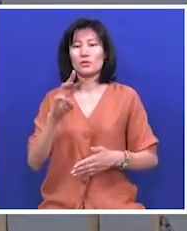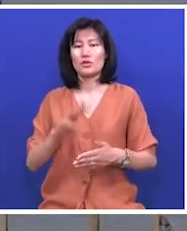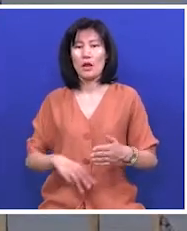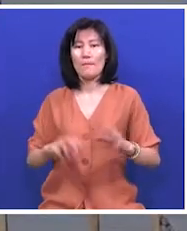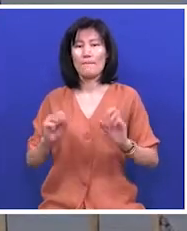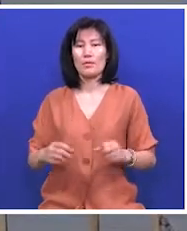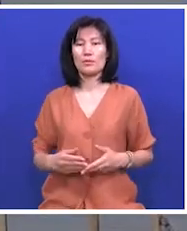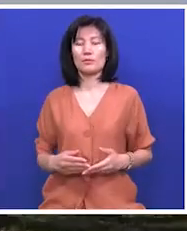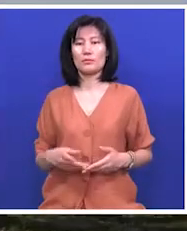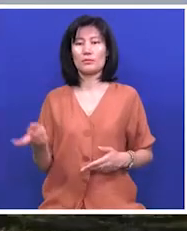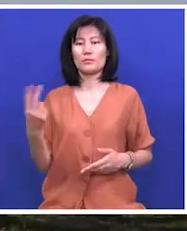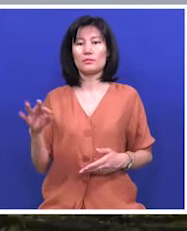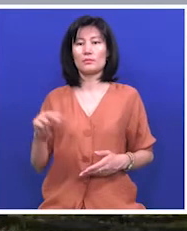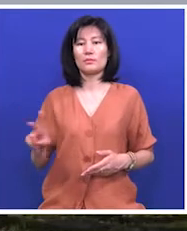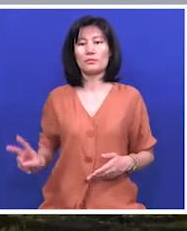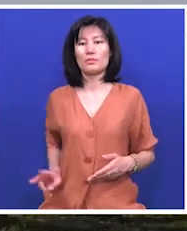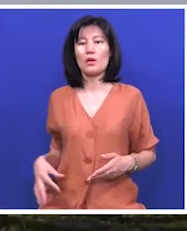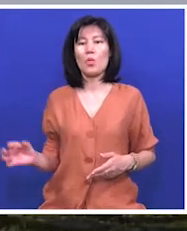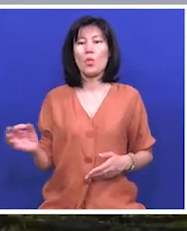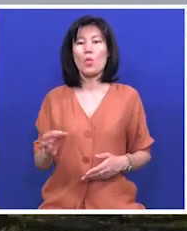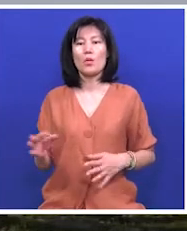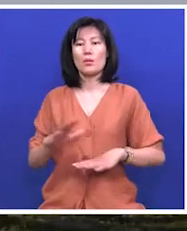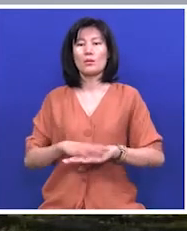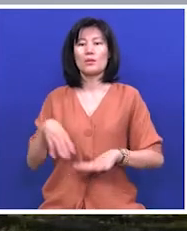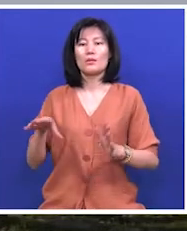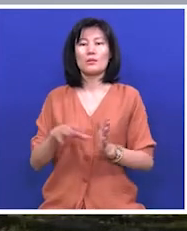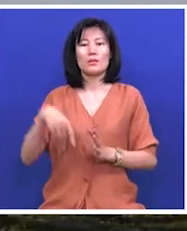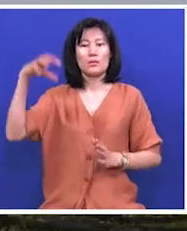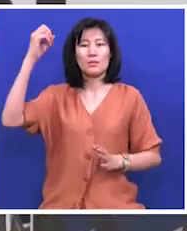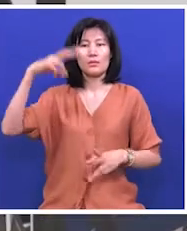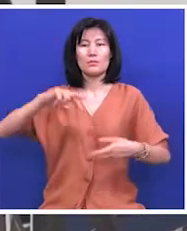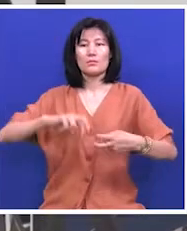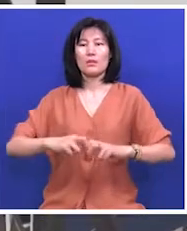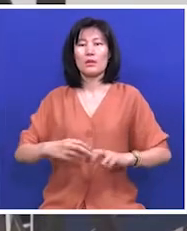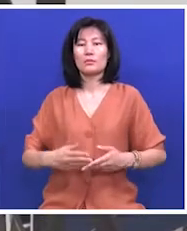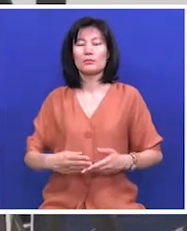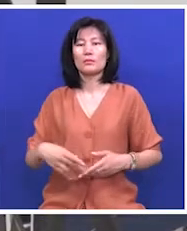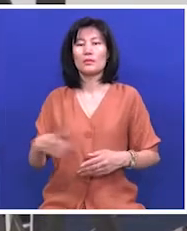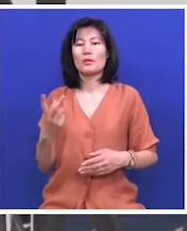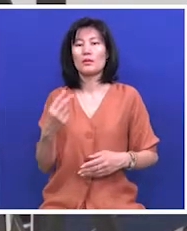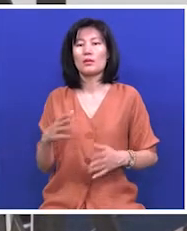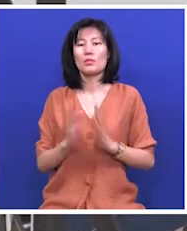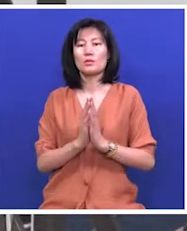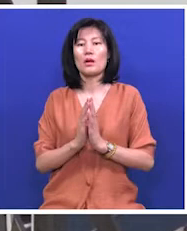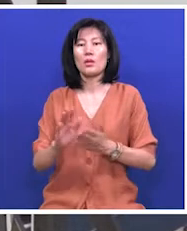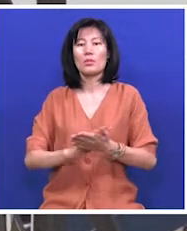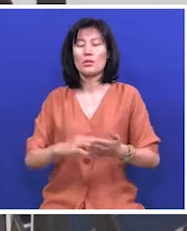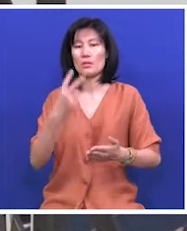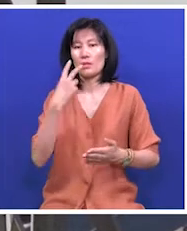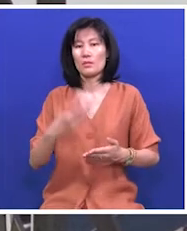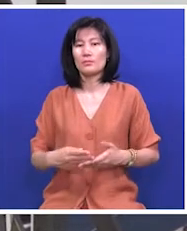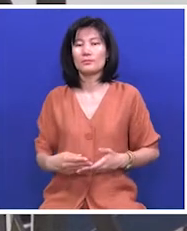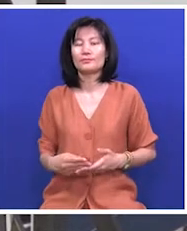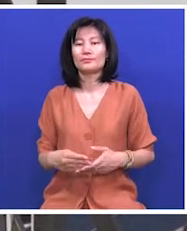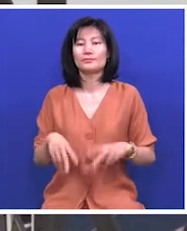жуық айыппұл салынған. Сондықтан департамент басшысы облыс тұрғындарының электр жарығына қатысты мәселелері бойынша шағымдары мен өтініштерін